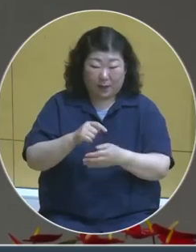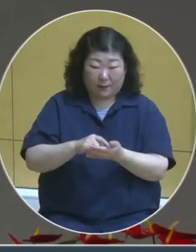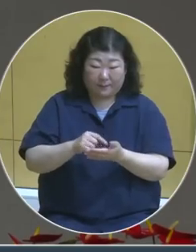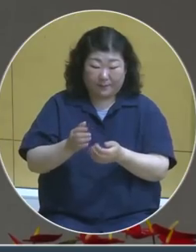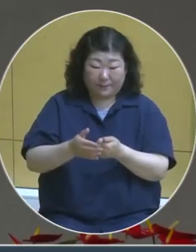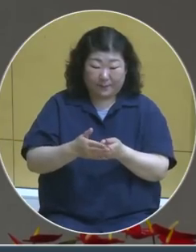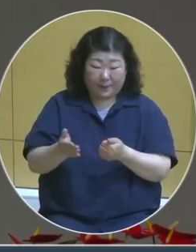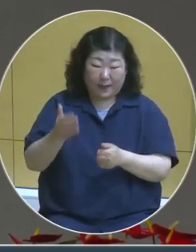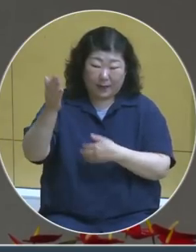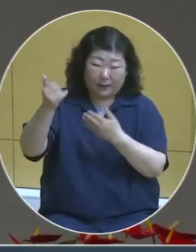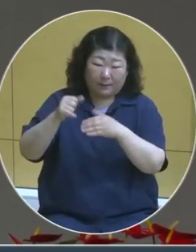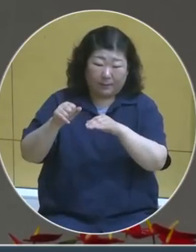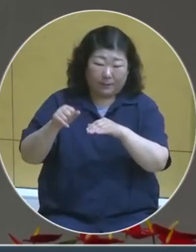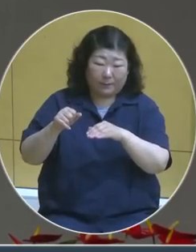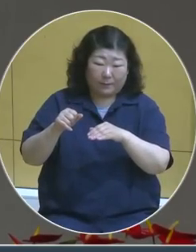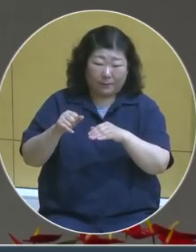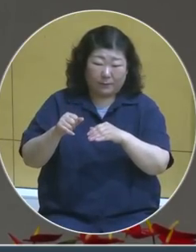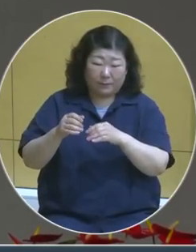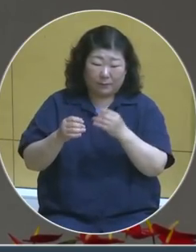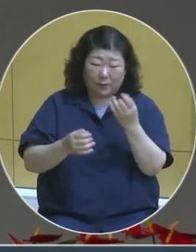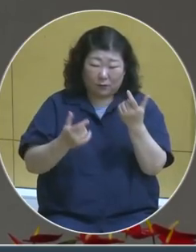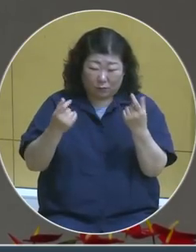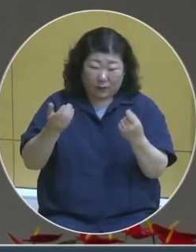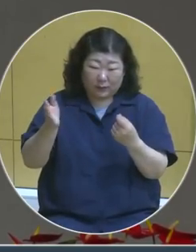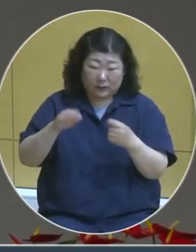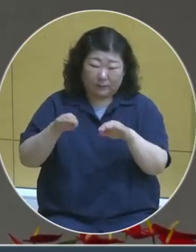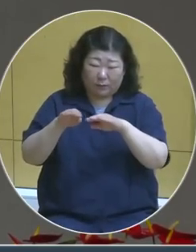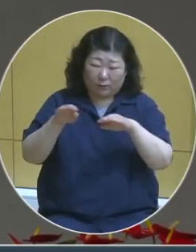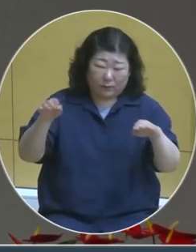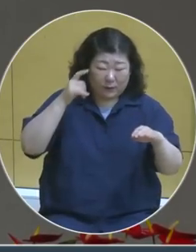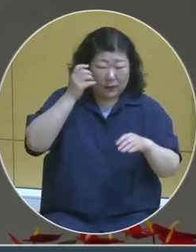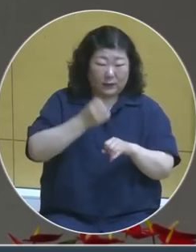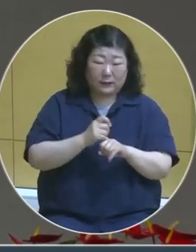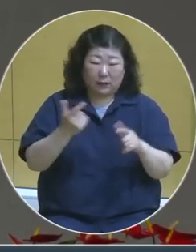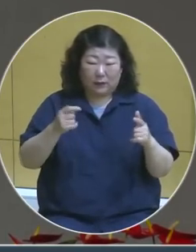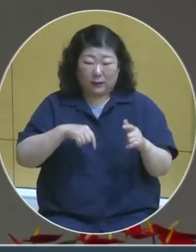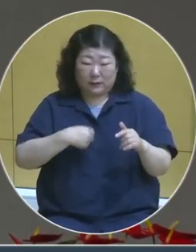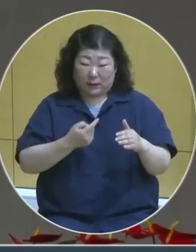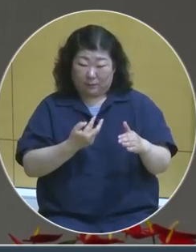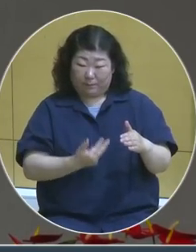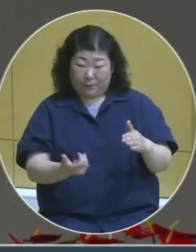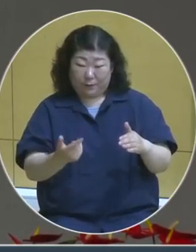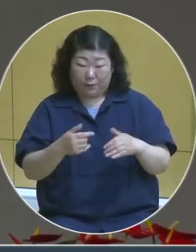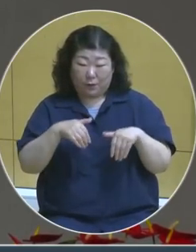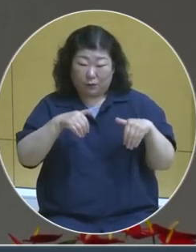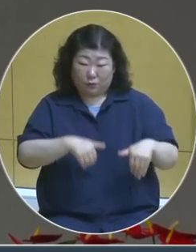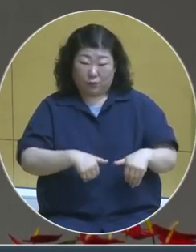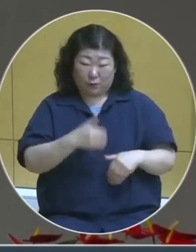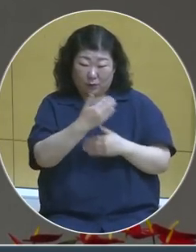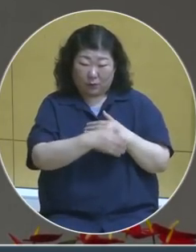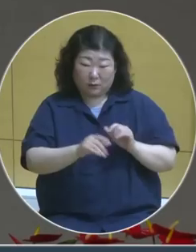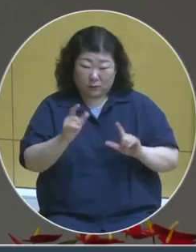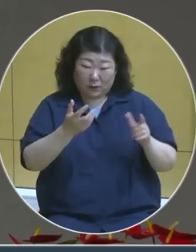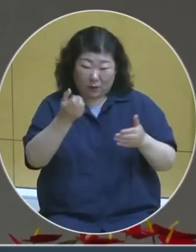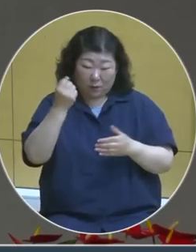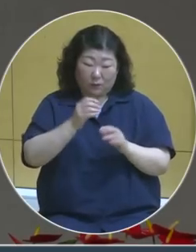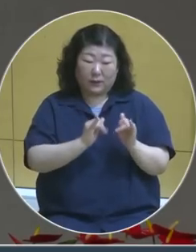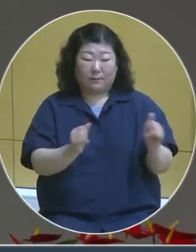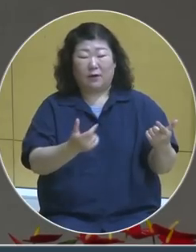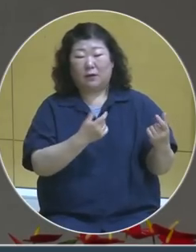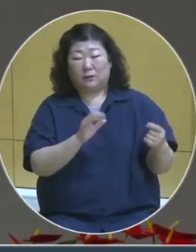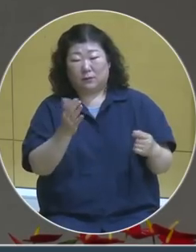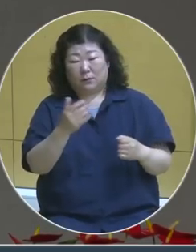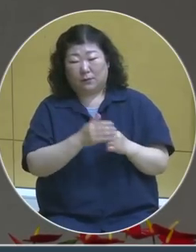하나님과 동등됨을 취할 것을 여기지 아니하시고 오직 자기를 비워 종의 형체를 가지사 사람들과 같이 되셨고 사람의